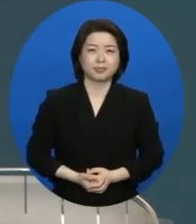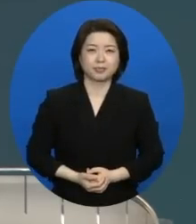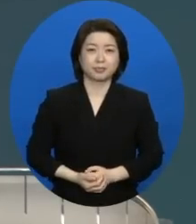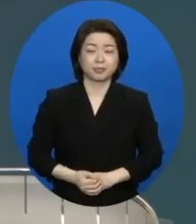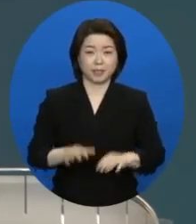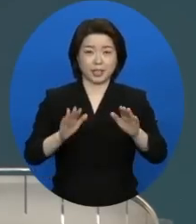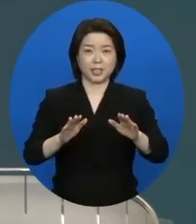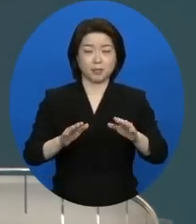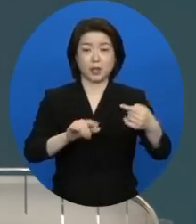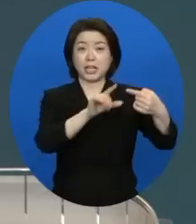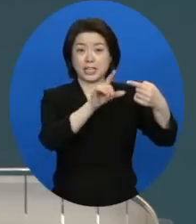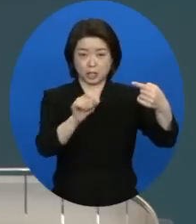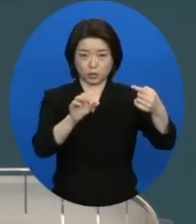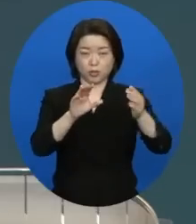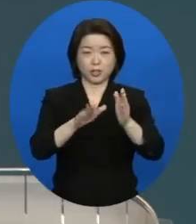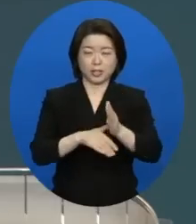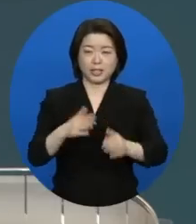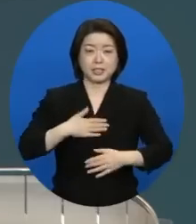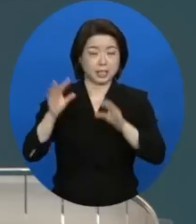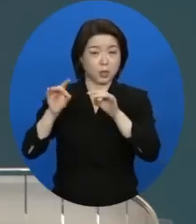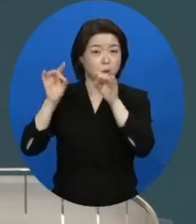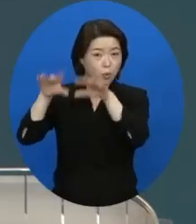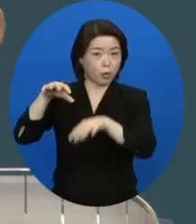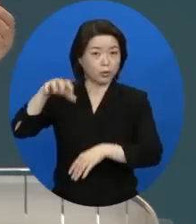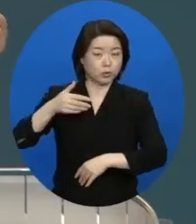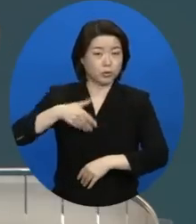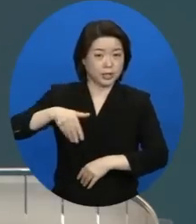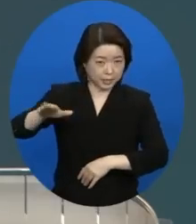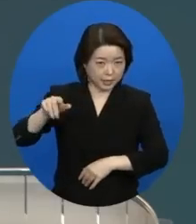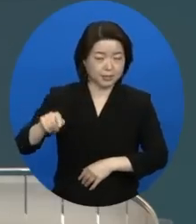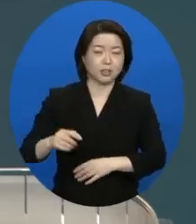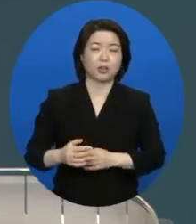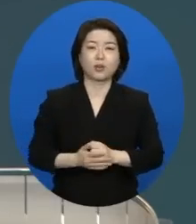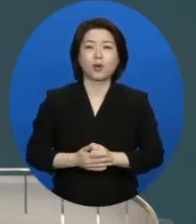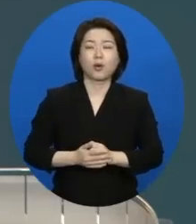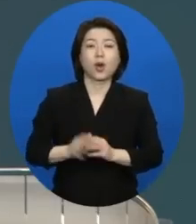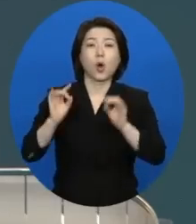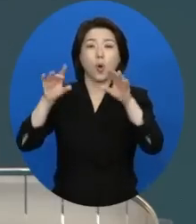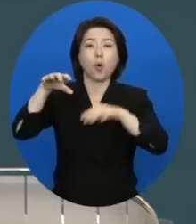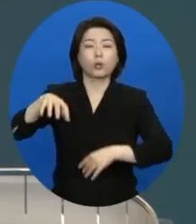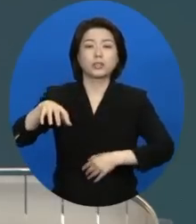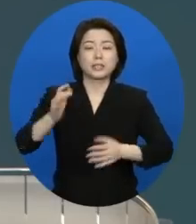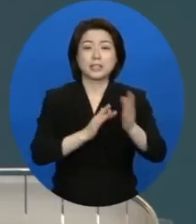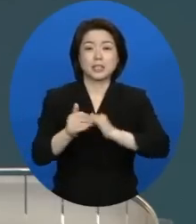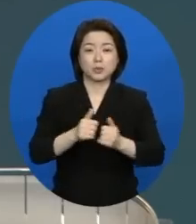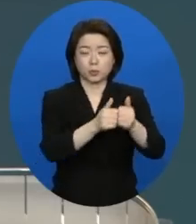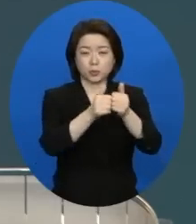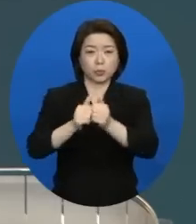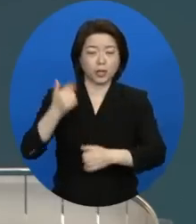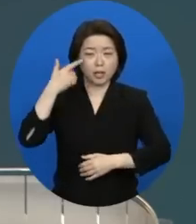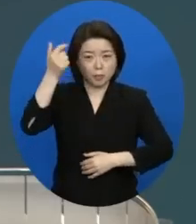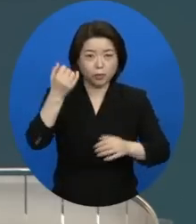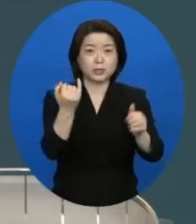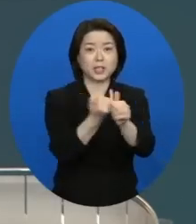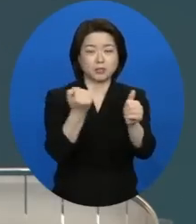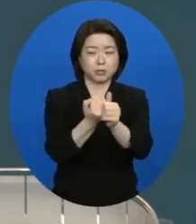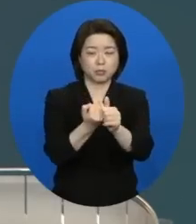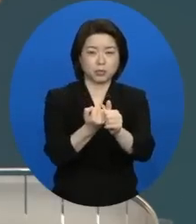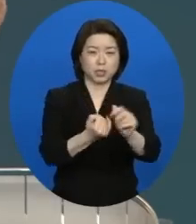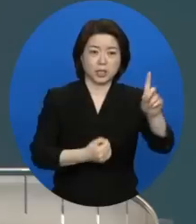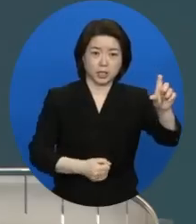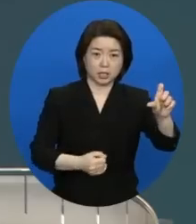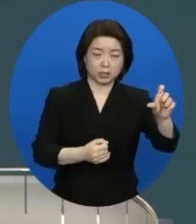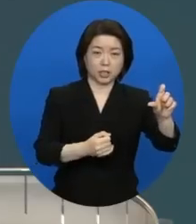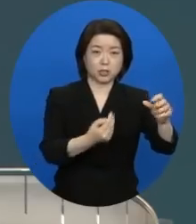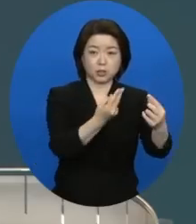이번 1월에 제가 호주에 가서 호주에서 예수님과 동행하는 목사님 부부 한 15